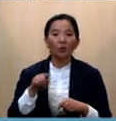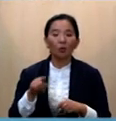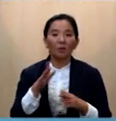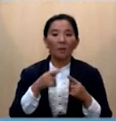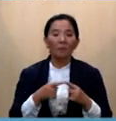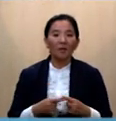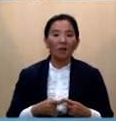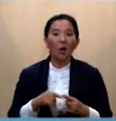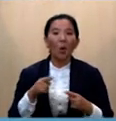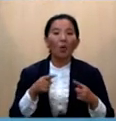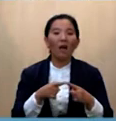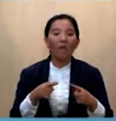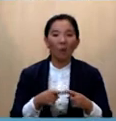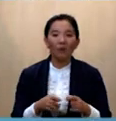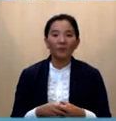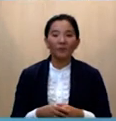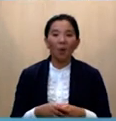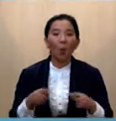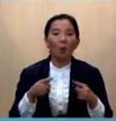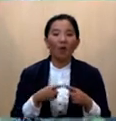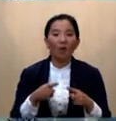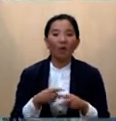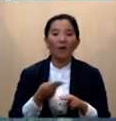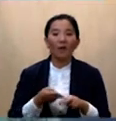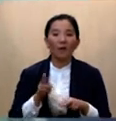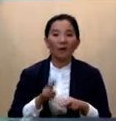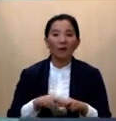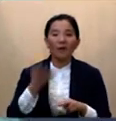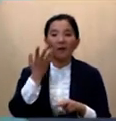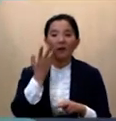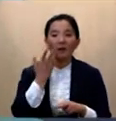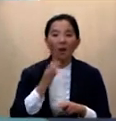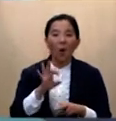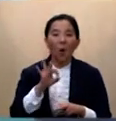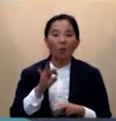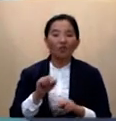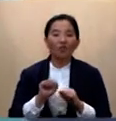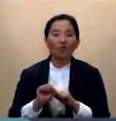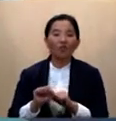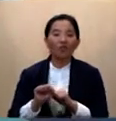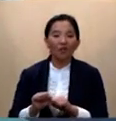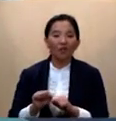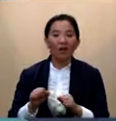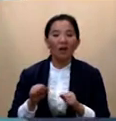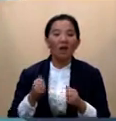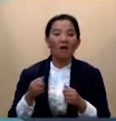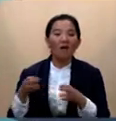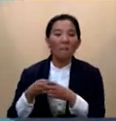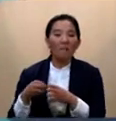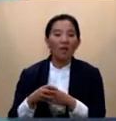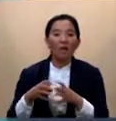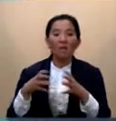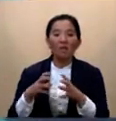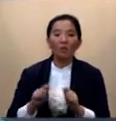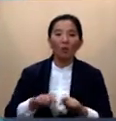так называемый угловой. Угловой – это когда от защищающей команды мяч переходит